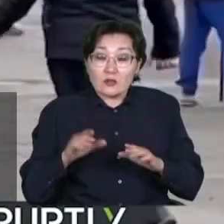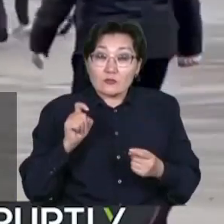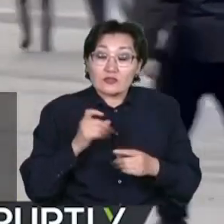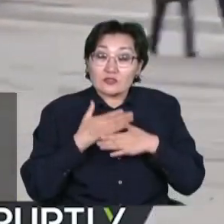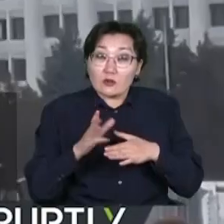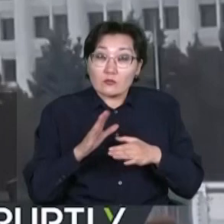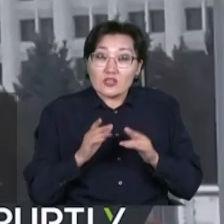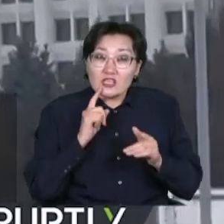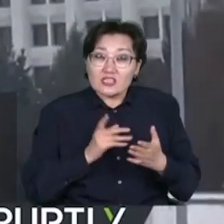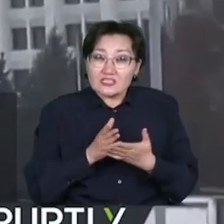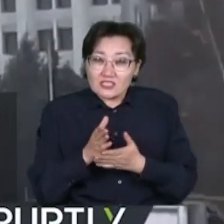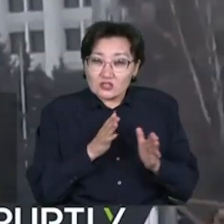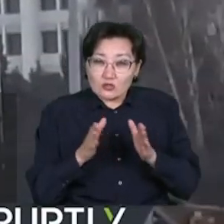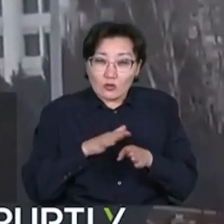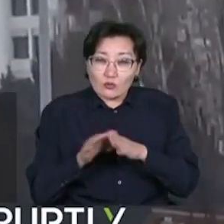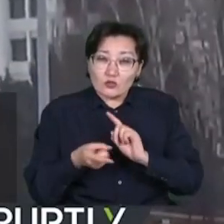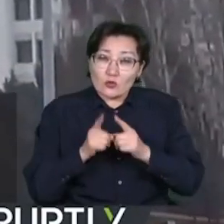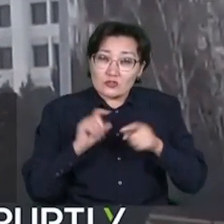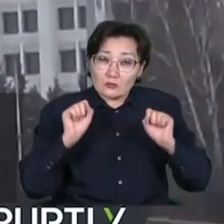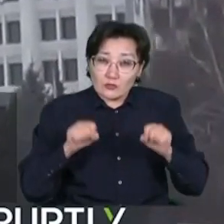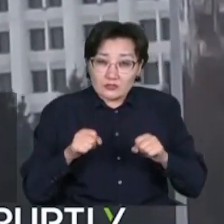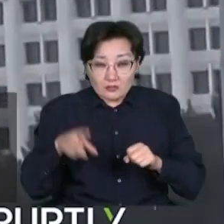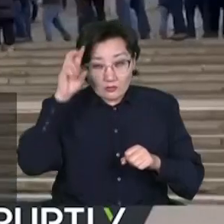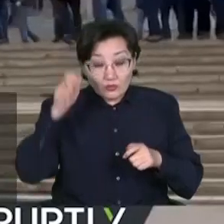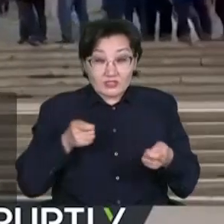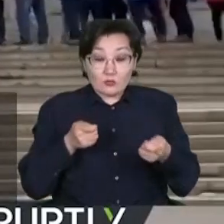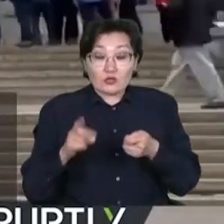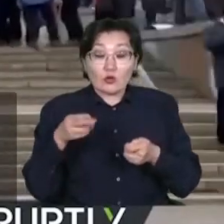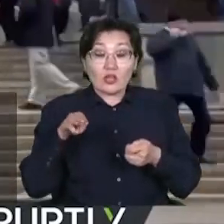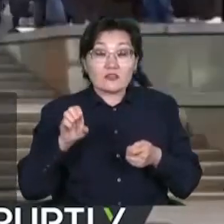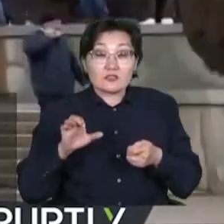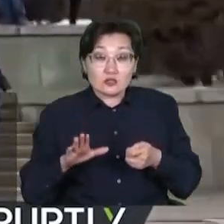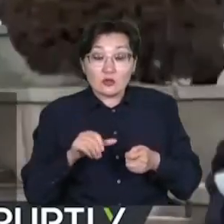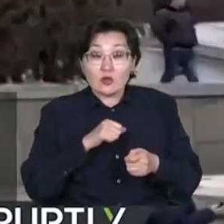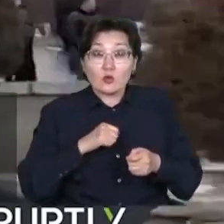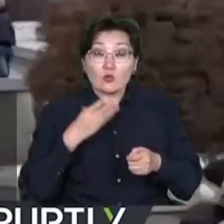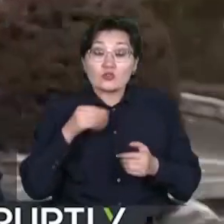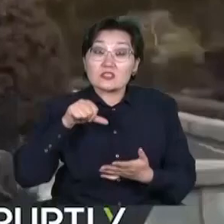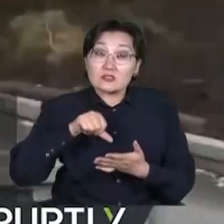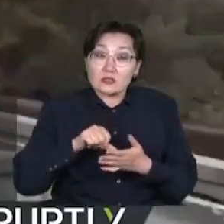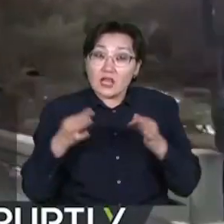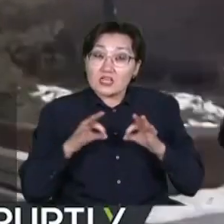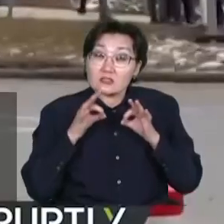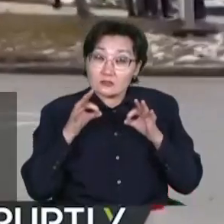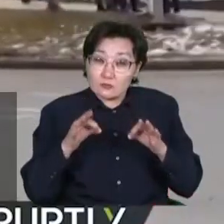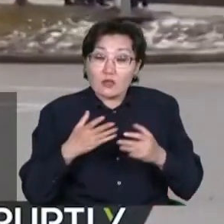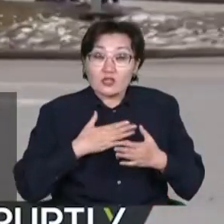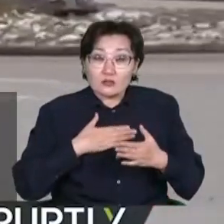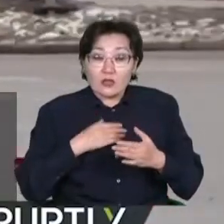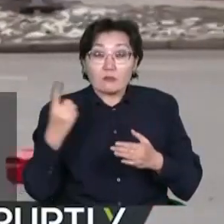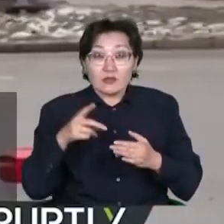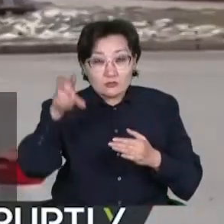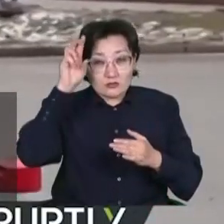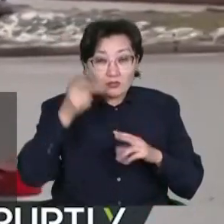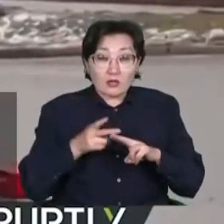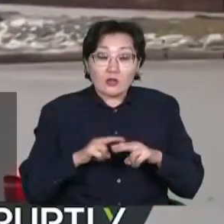саяси жүйесі түбегейлі өзгерер еді. Мұны мемлекет басшысы Қасым-Жомарт Тоқаев та өз сұхбатында ашық айтты. Біз бір ел болып,